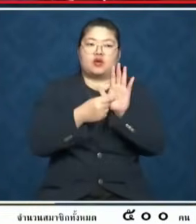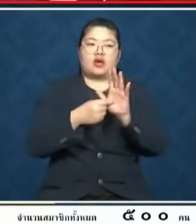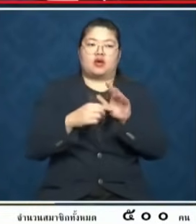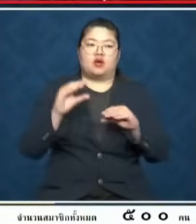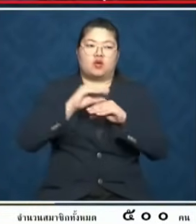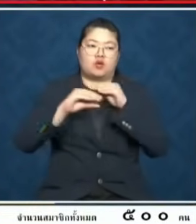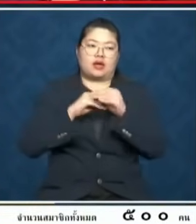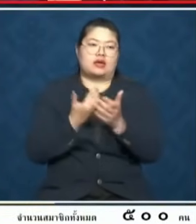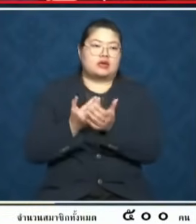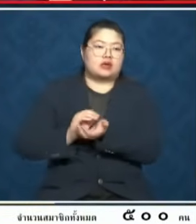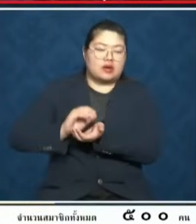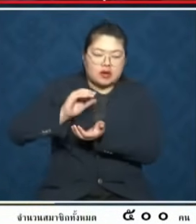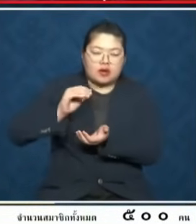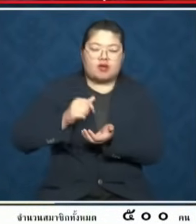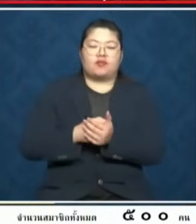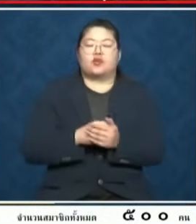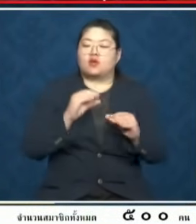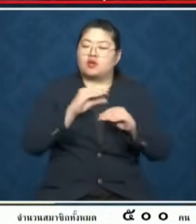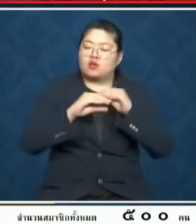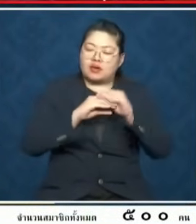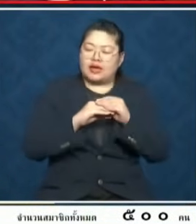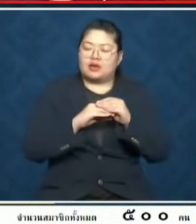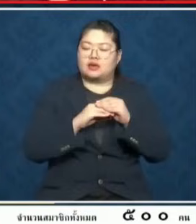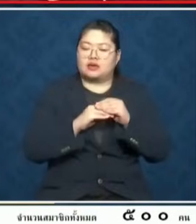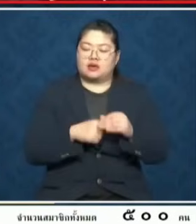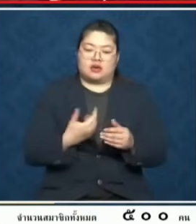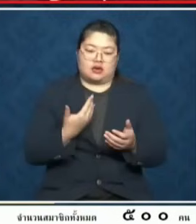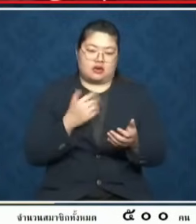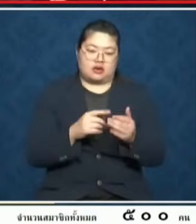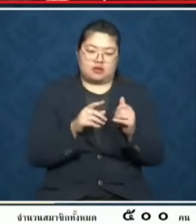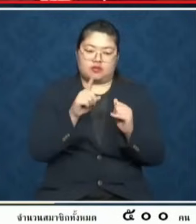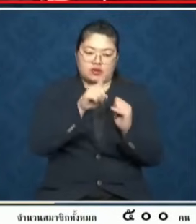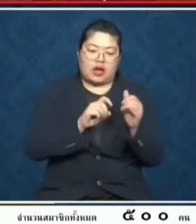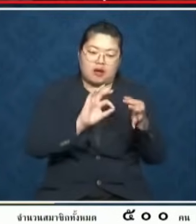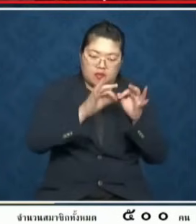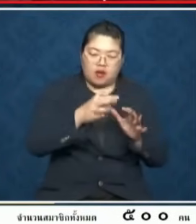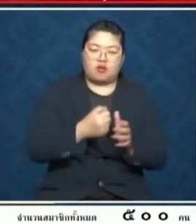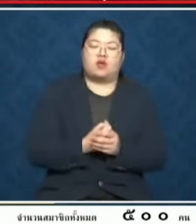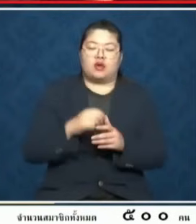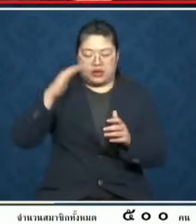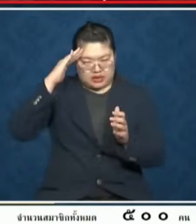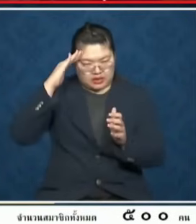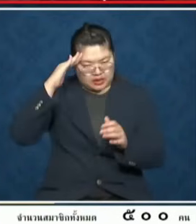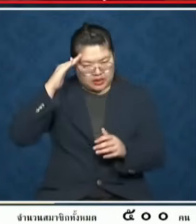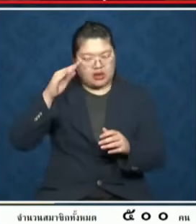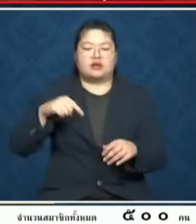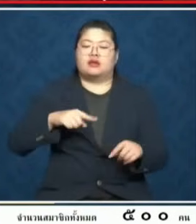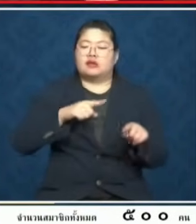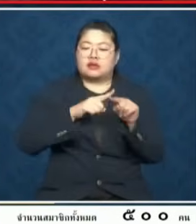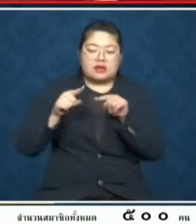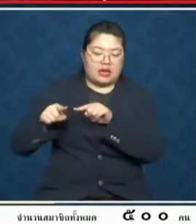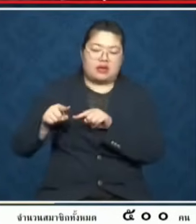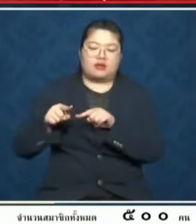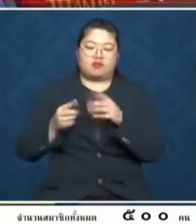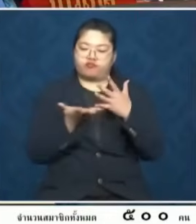ทรัพย์หรือกองชาปนกิจที่มีการบังคับให้กำลังพลทุกชั้นเข้าไปเป็นสมาชิกรับเป็น